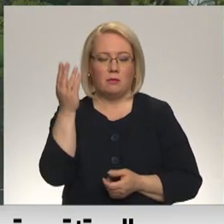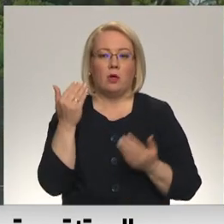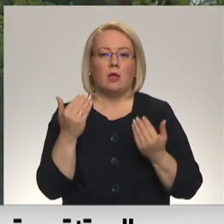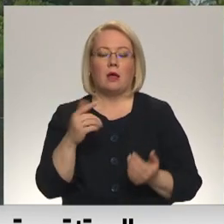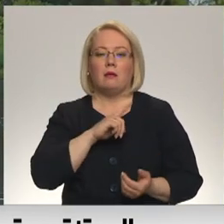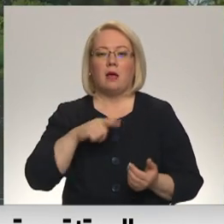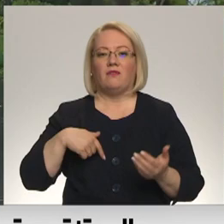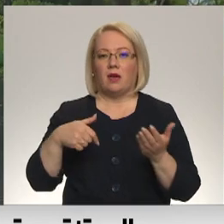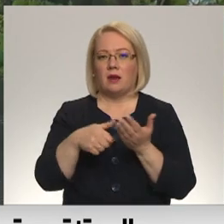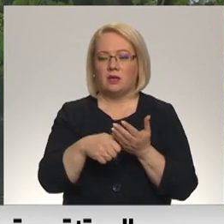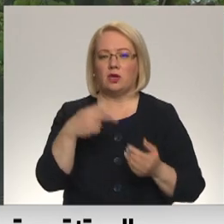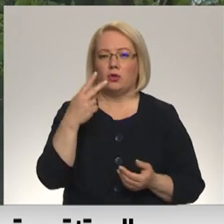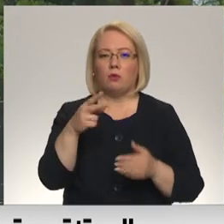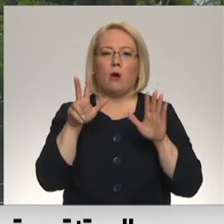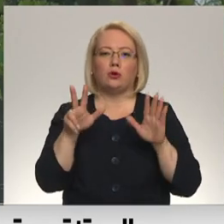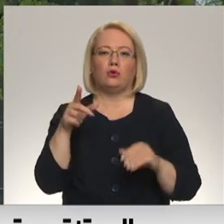Latvijā reģistrēta